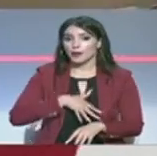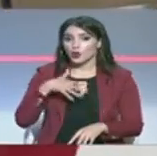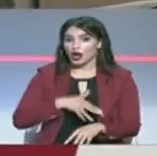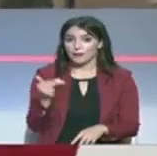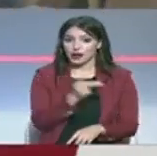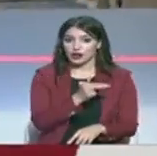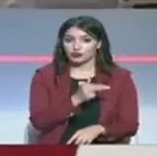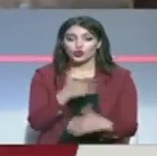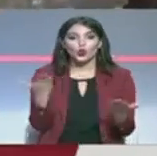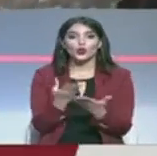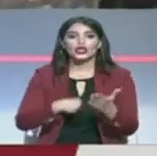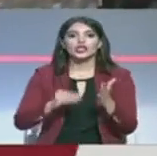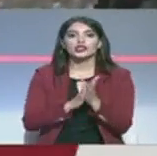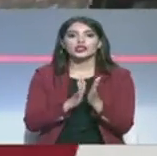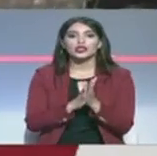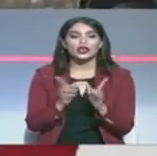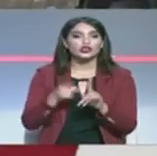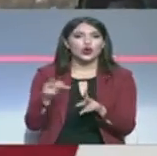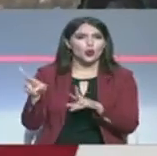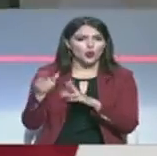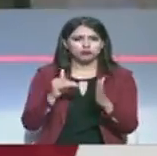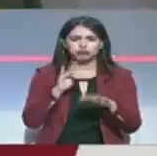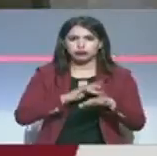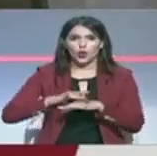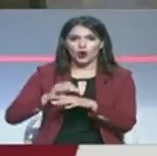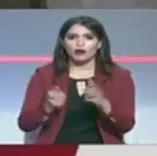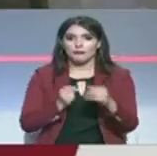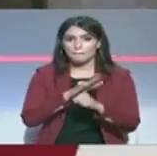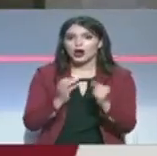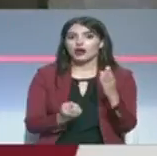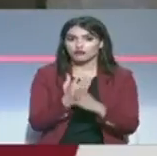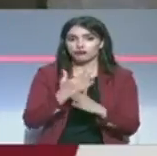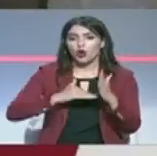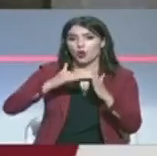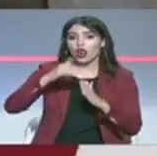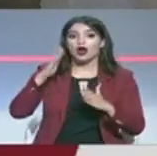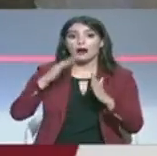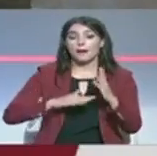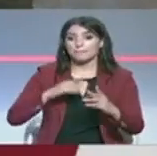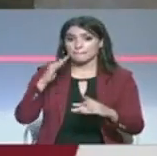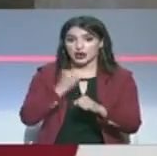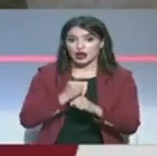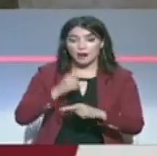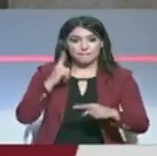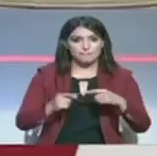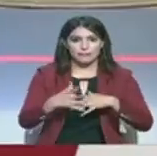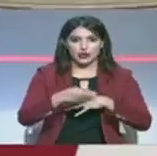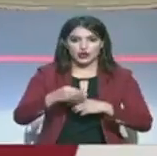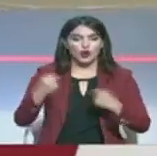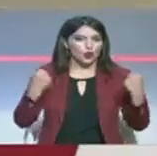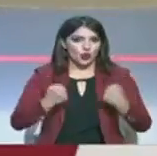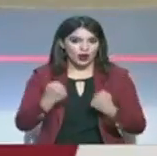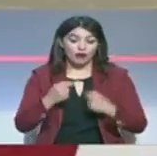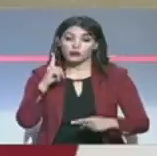الغربية، أين تم تسجيل العدد الأكبر من الإصابات بالفيروس، تقرر إيقاف العمل بقرار منع جولان الأشخاص